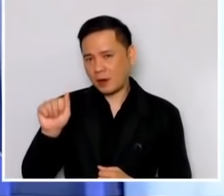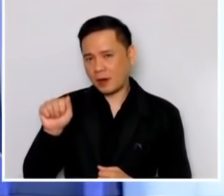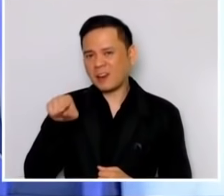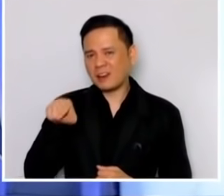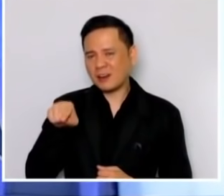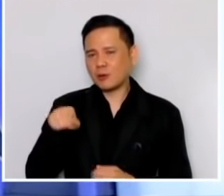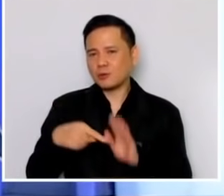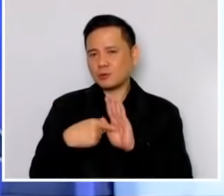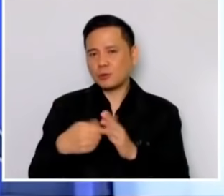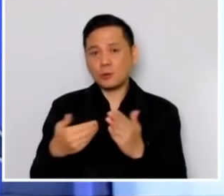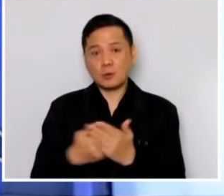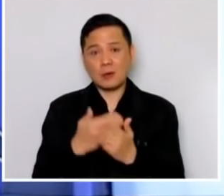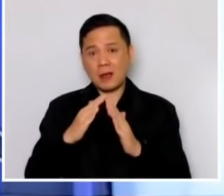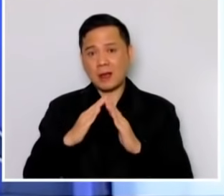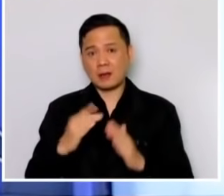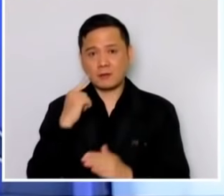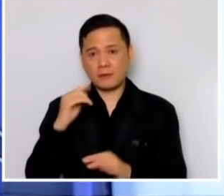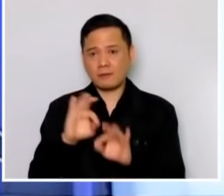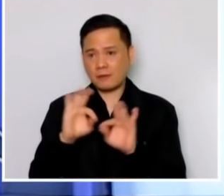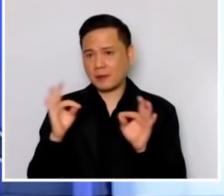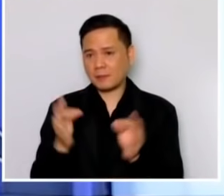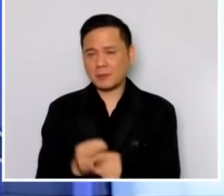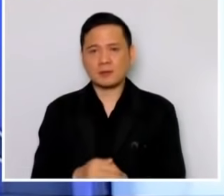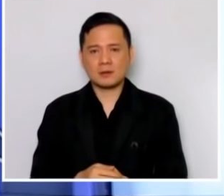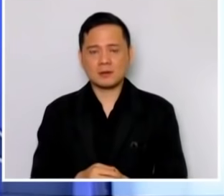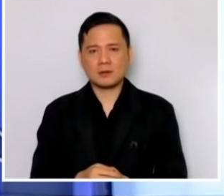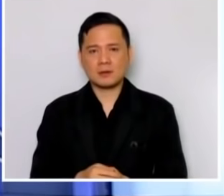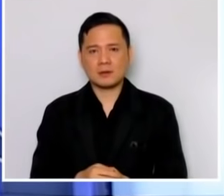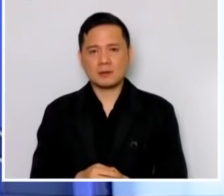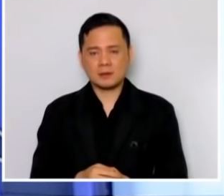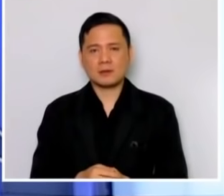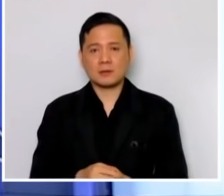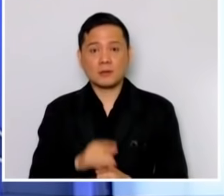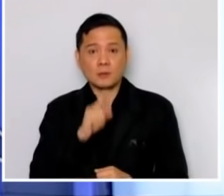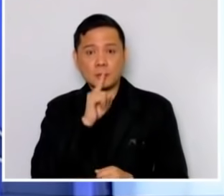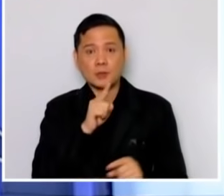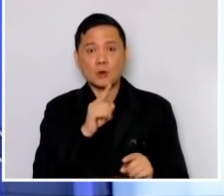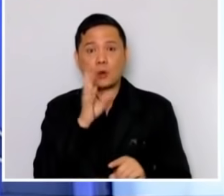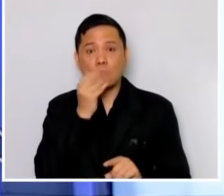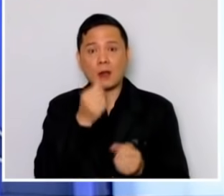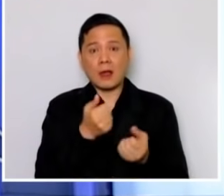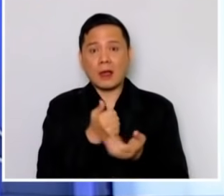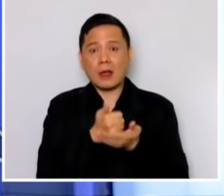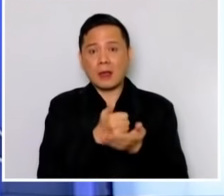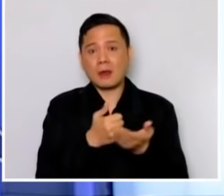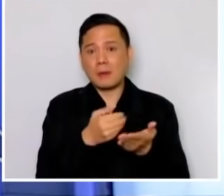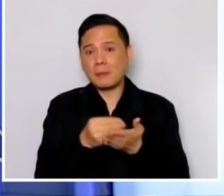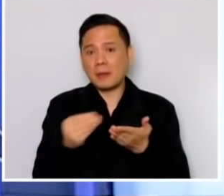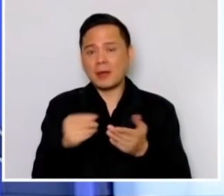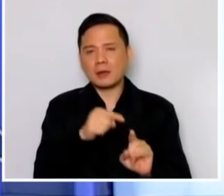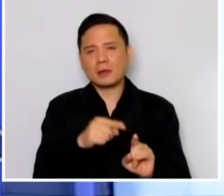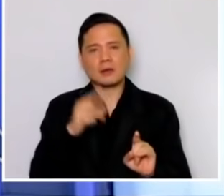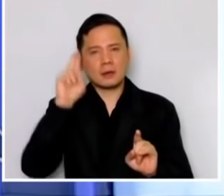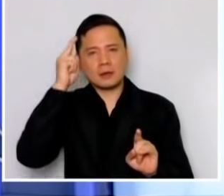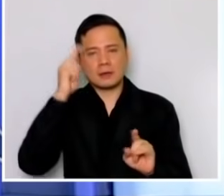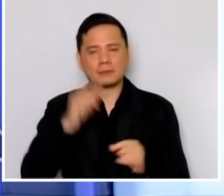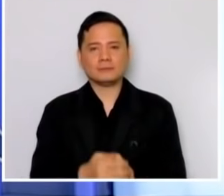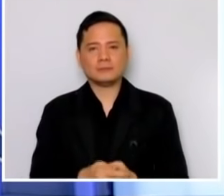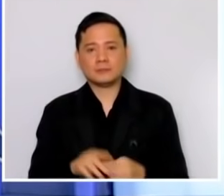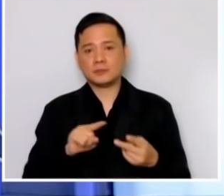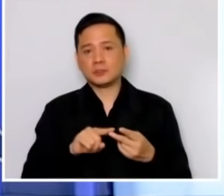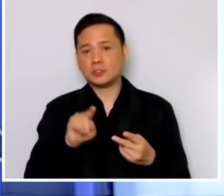kanilang pamilya na nabili sa tulong din ng tiyuhin sa Amerika. Bibirit at mga ngaroling naman si Gigi Delana